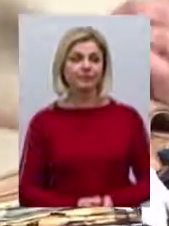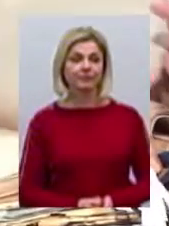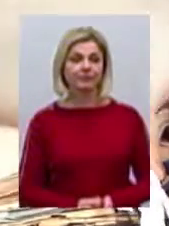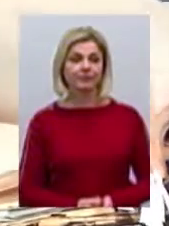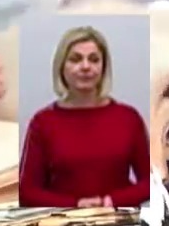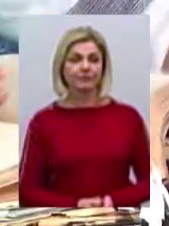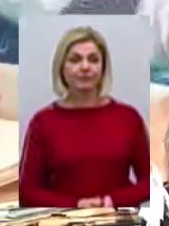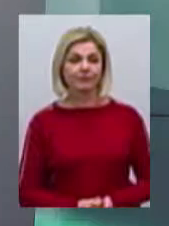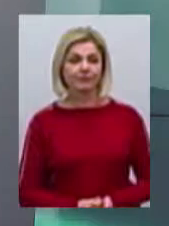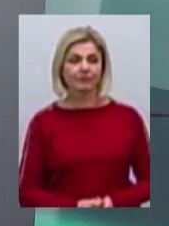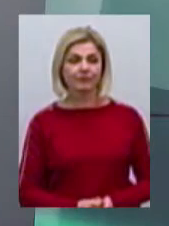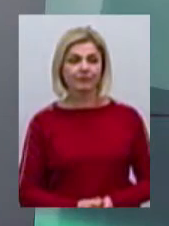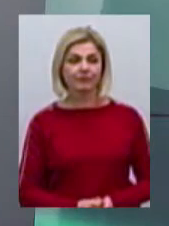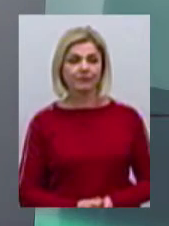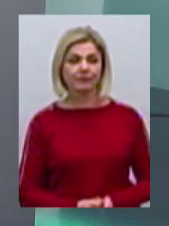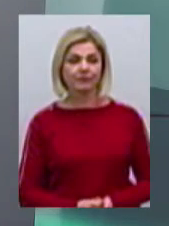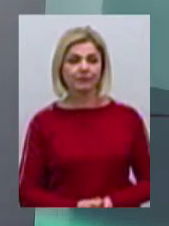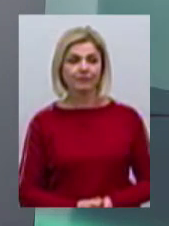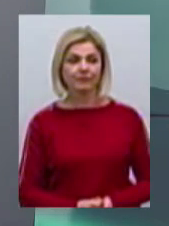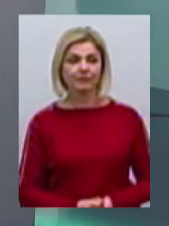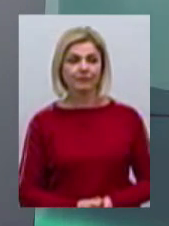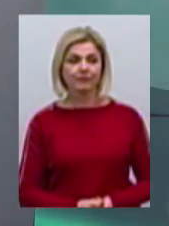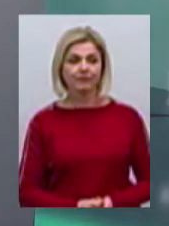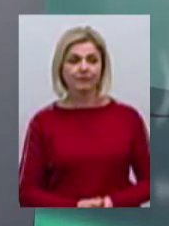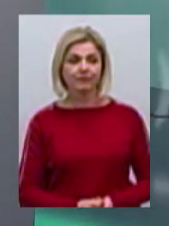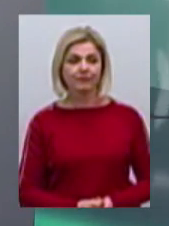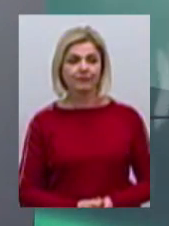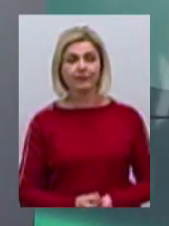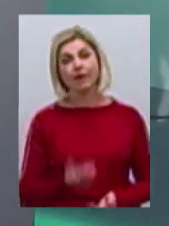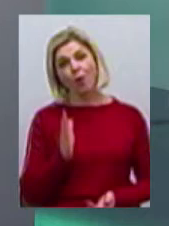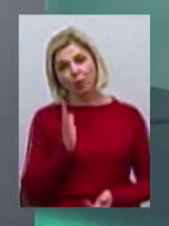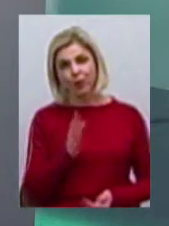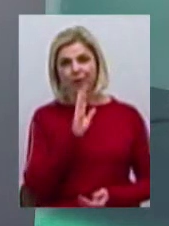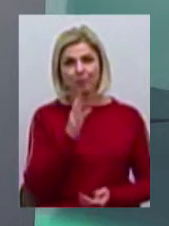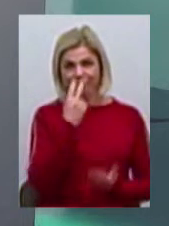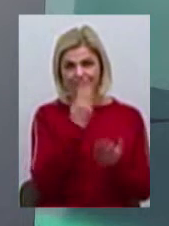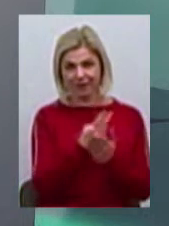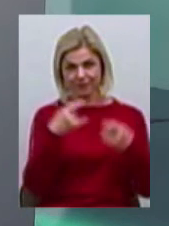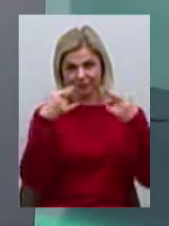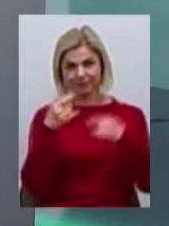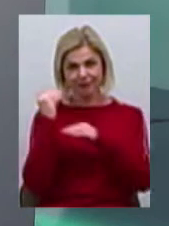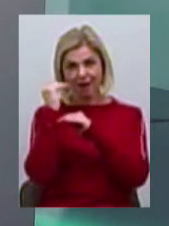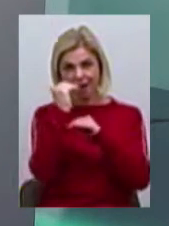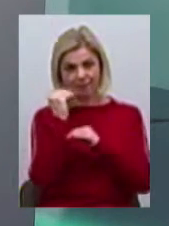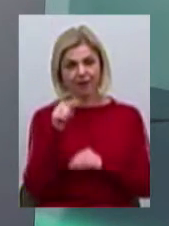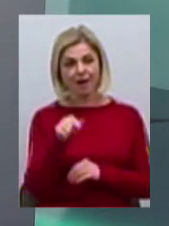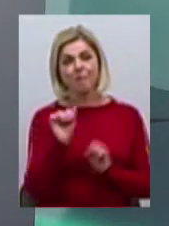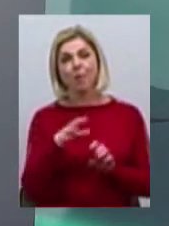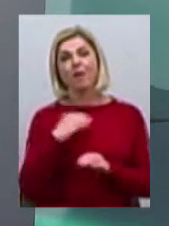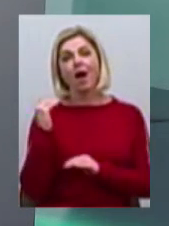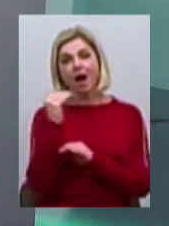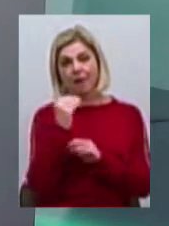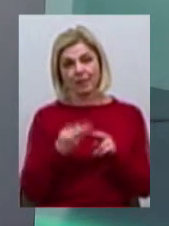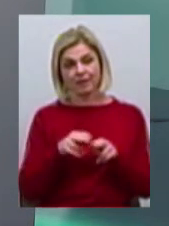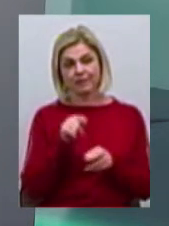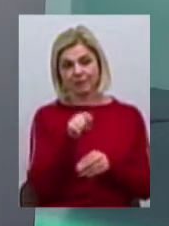показати. От, ну, не знаю, чи буде це собою, видно, да, чи буде це видно, чи може камера це показати.